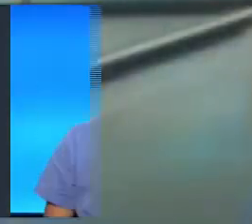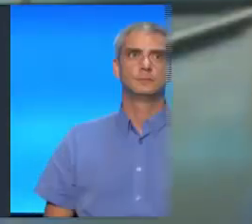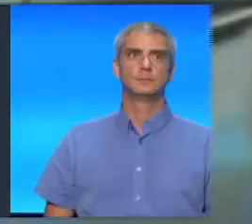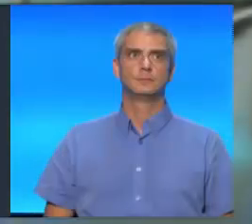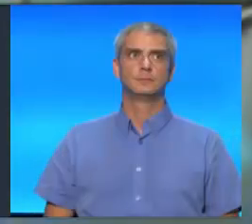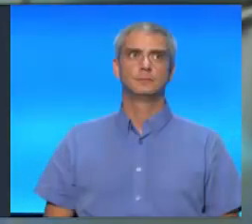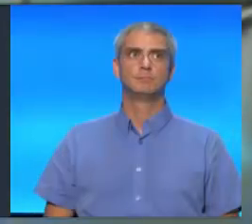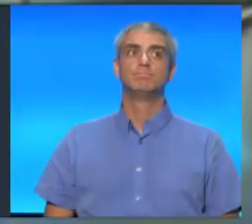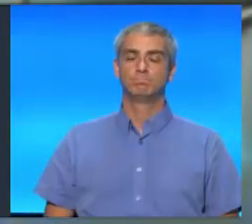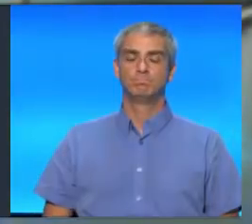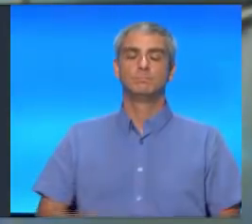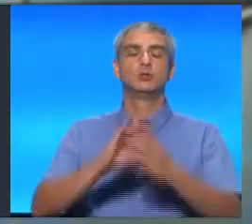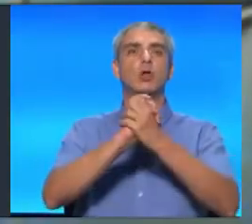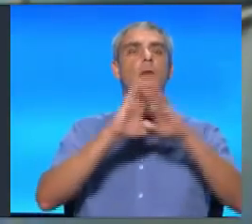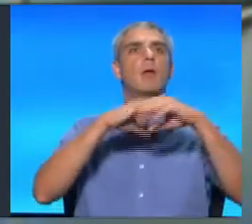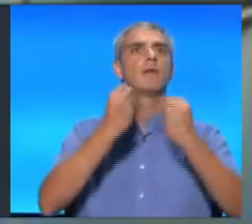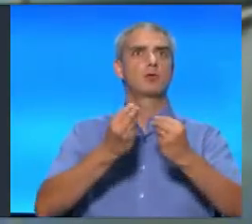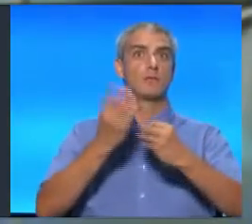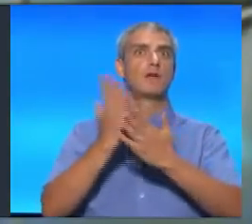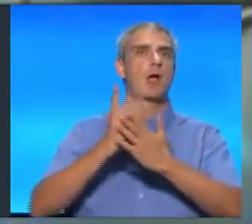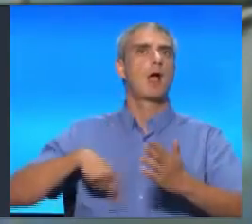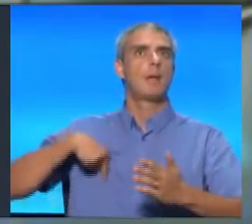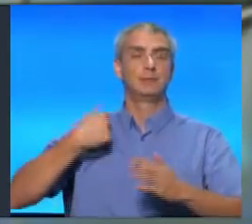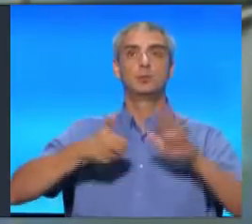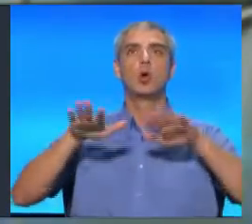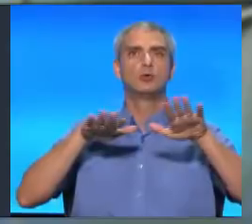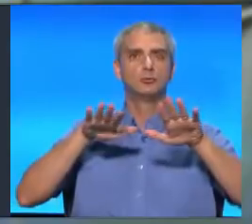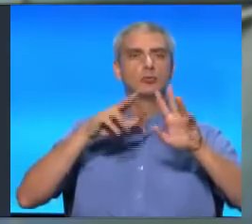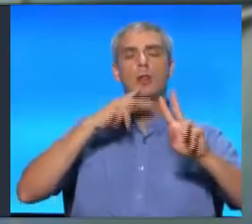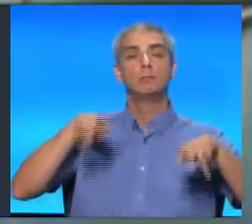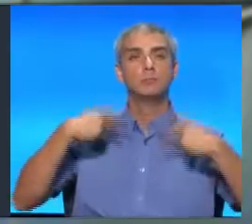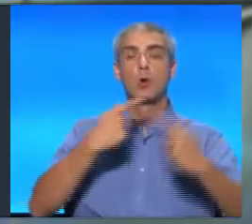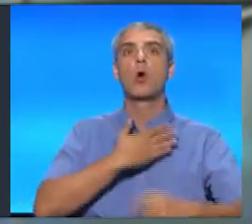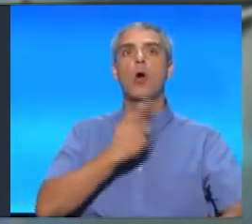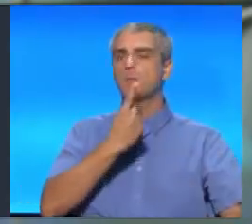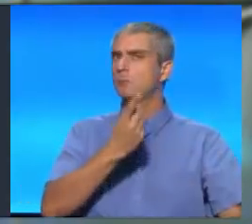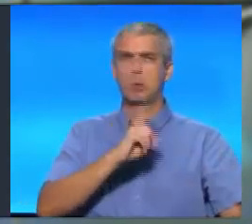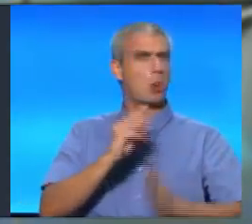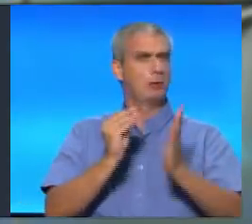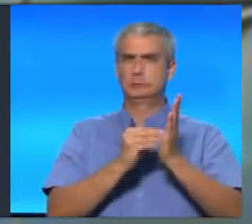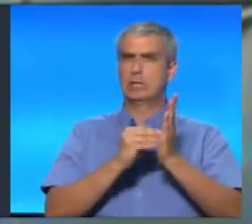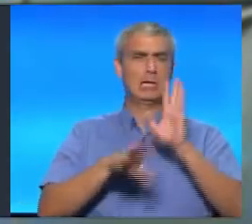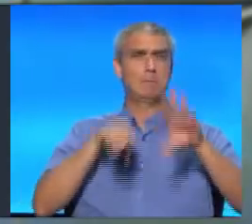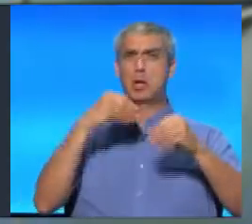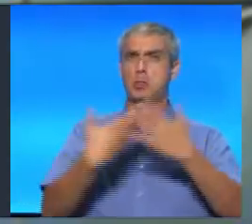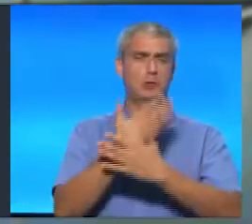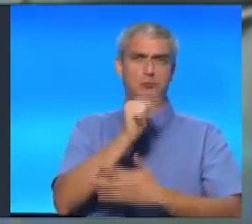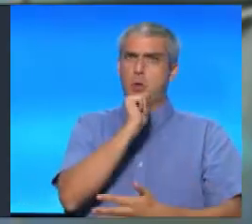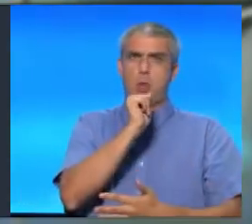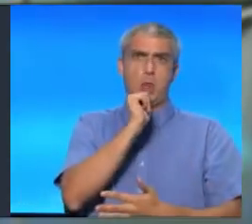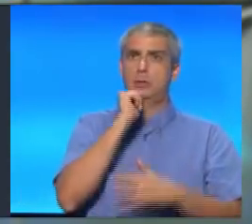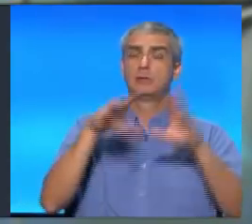שלום רב לכם וערב טוב. במשך זמן רב ראש הממשלה נתניהו חוזר ומבהיר כי אין לו צורך בבחירות חדשות, הוא אינו מעוניין